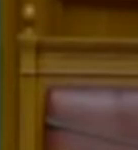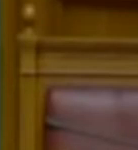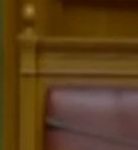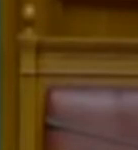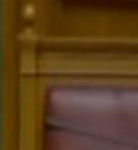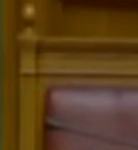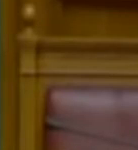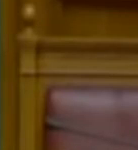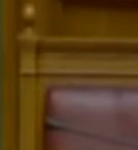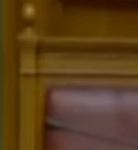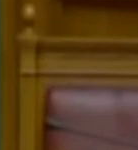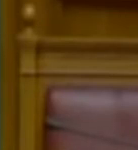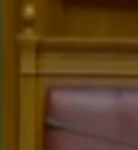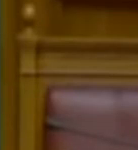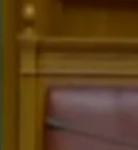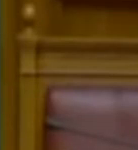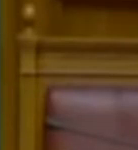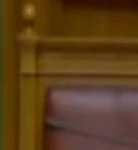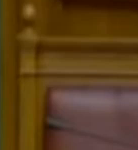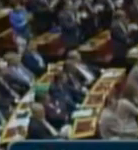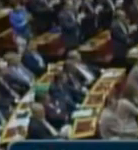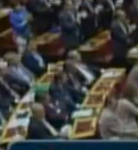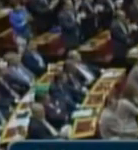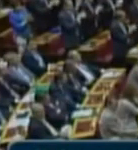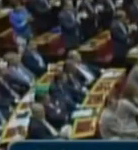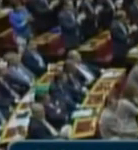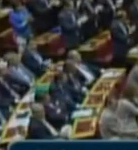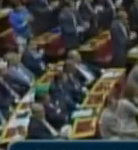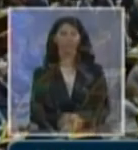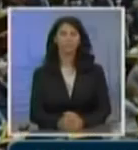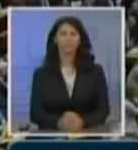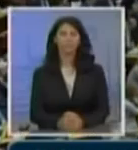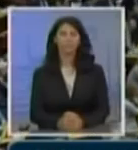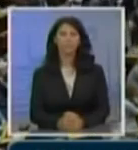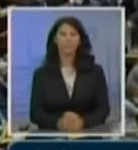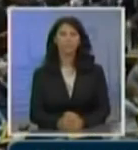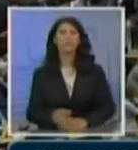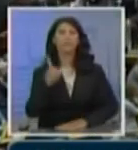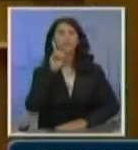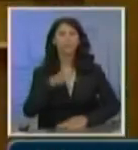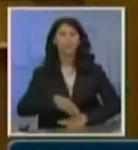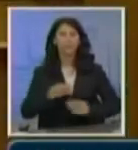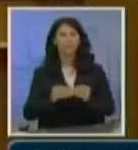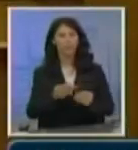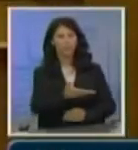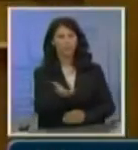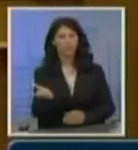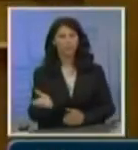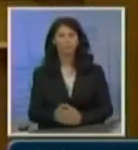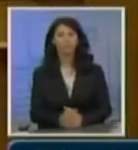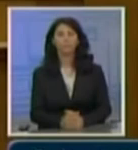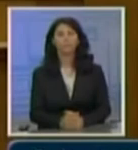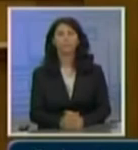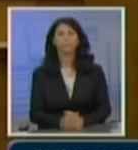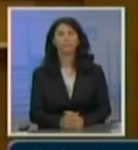της Λιθουανίας, με βασικό θέμα λοιπόν στην ατζέντα τα ζητήματα που θα απασχολήσουν την ελληνική προεδρία της Ευρωπαϊκής Ένωσης κατά το πρώτο εξάμηνο του